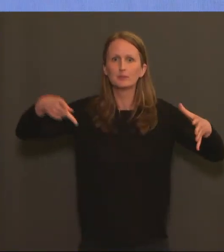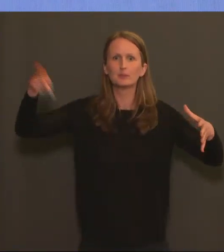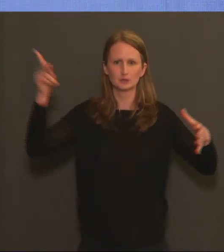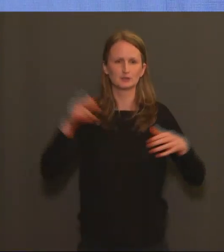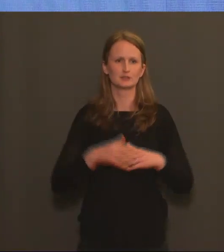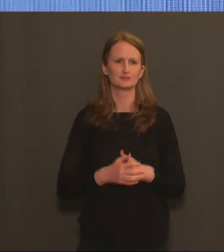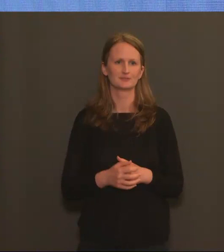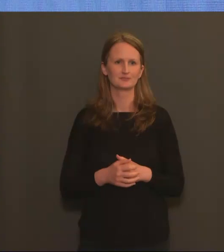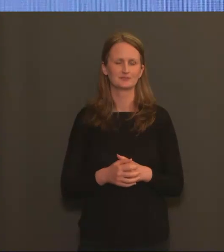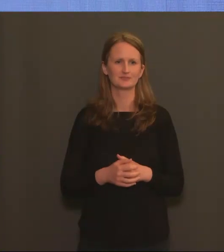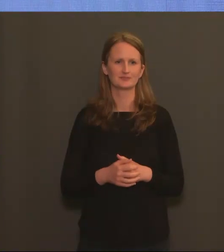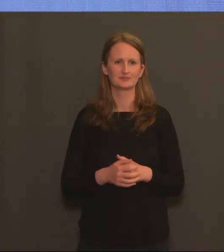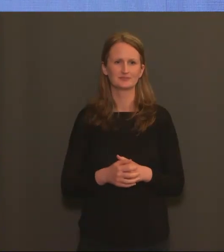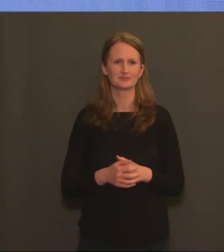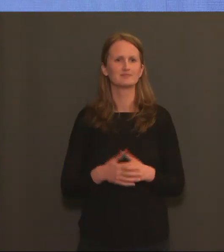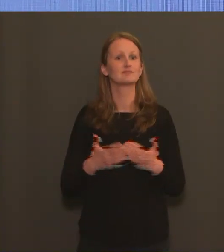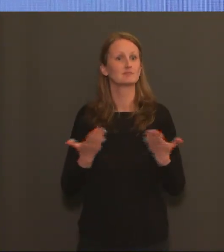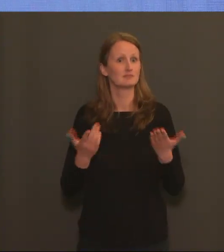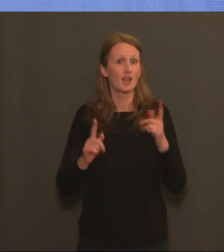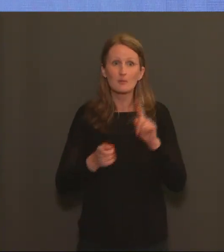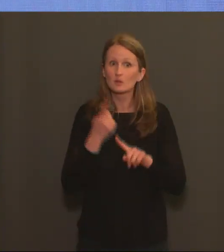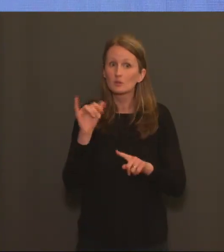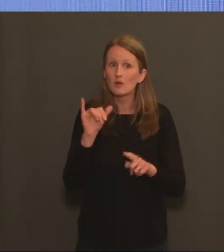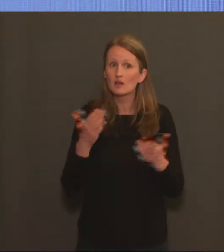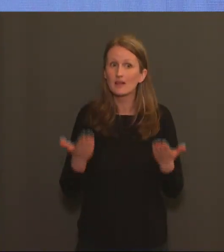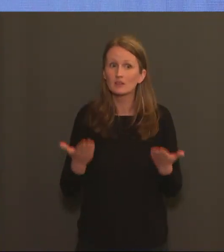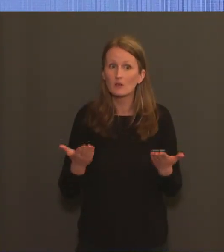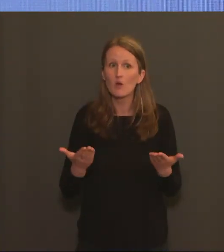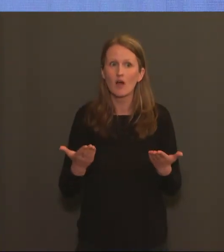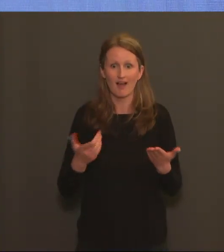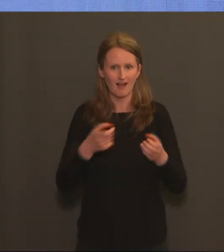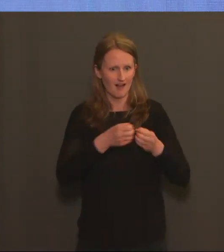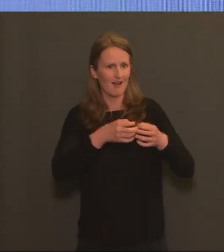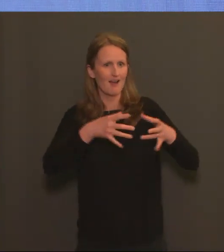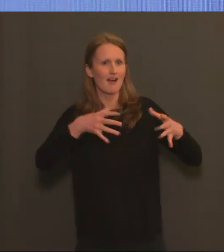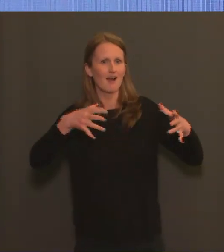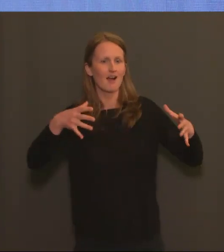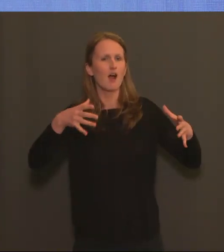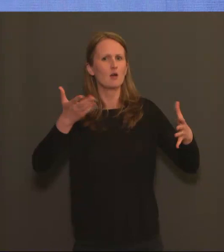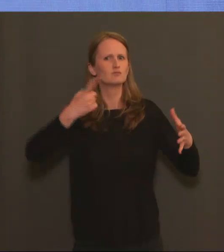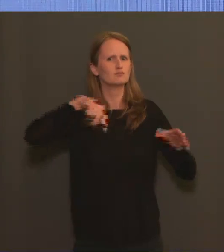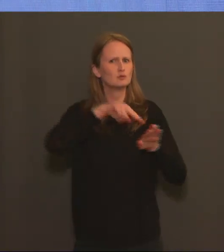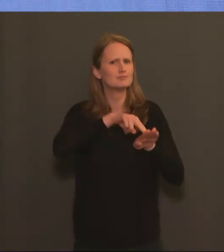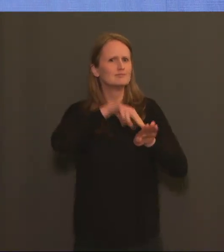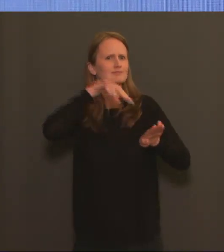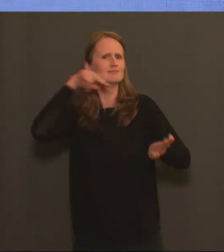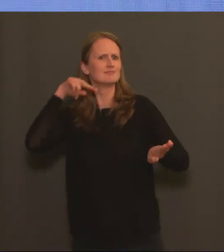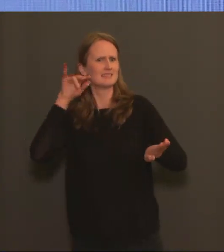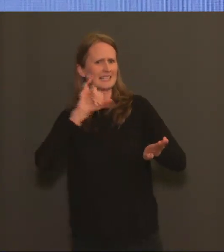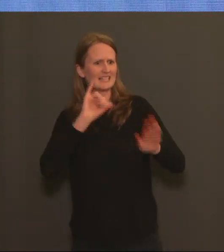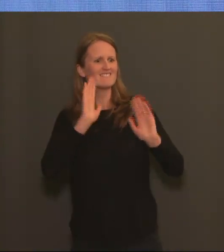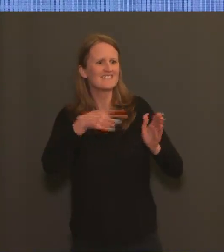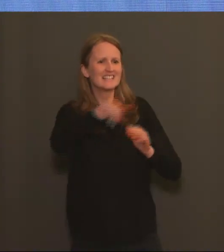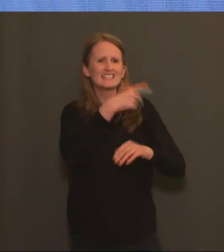Il est utile ici de tirer les premiers enseignements de la vaccination du personnel et des résidents des maisons de repos et de